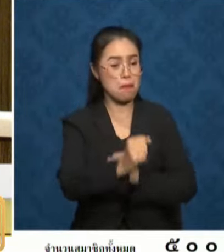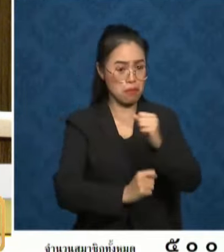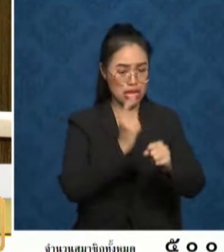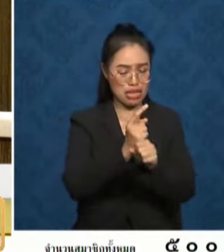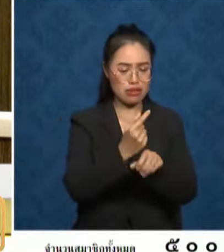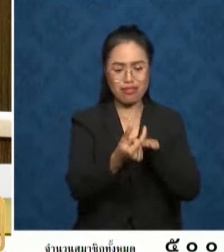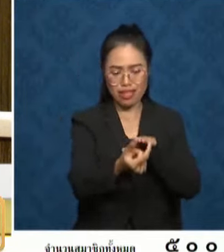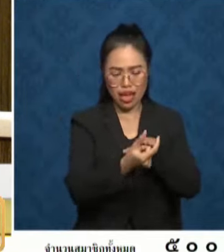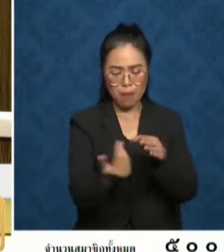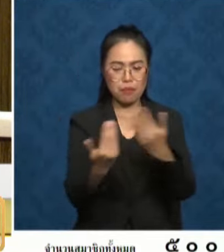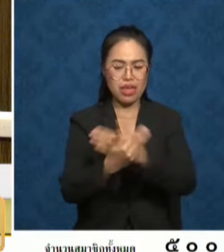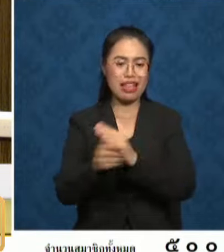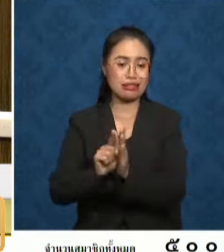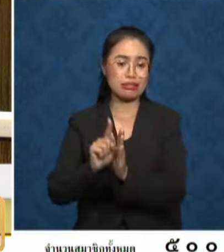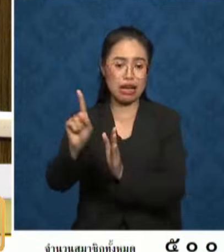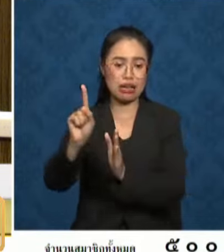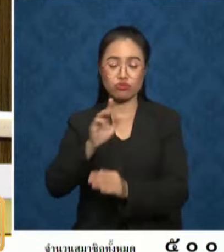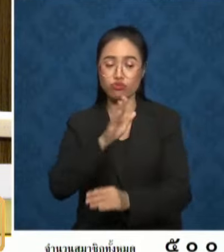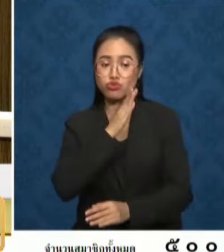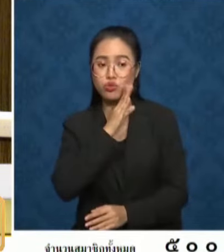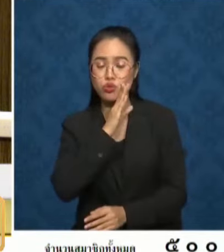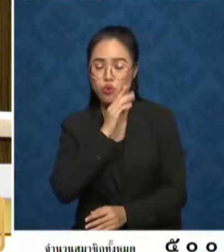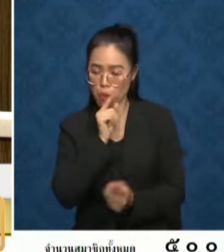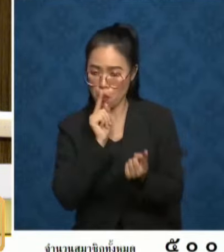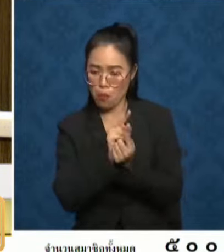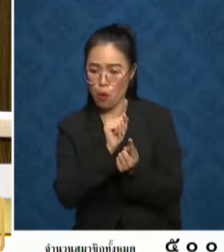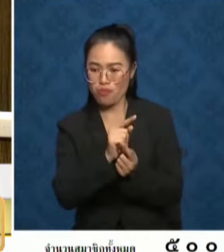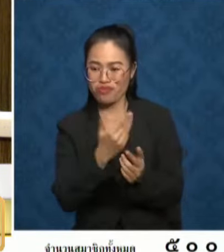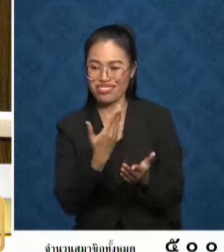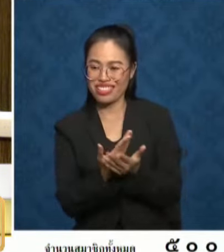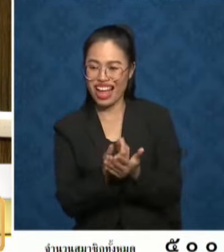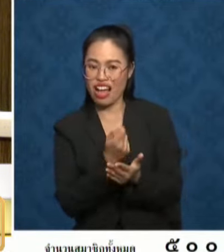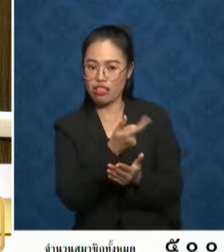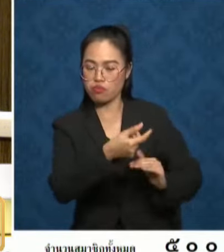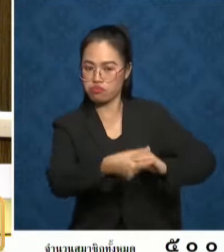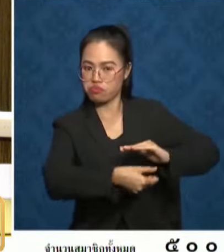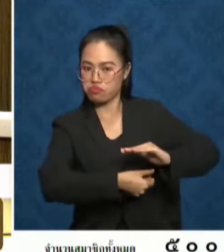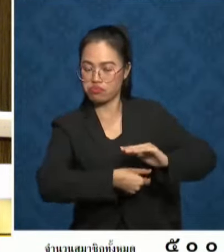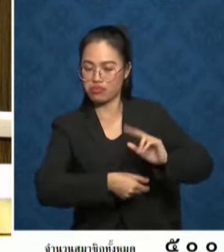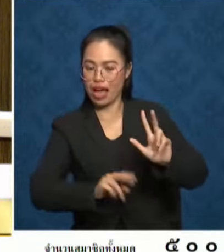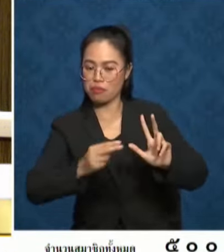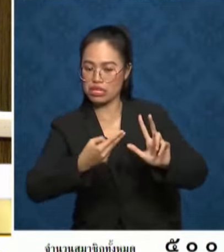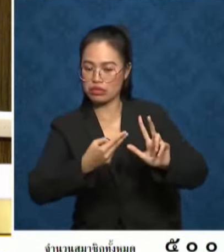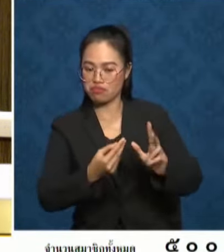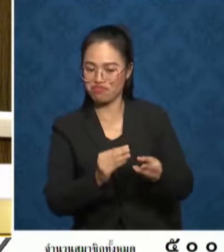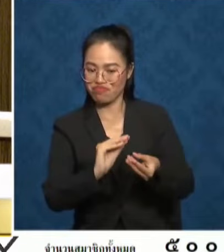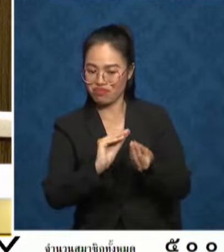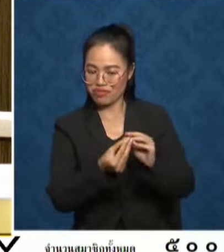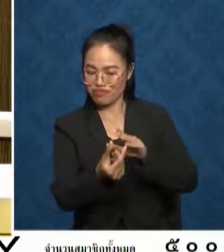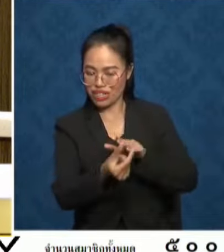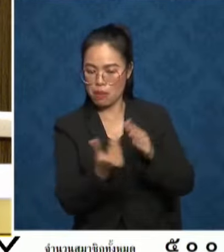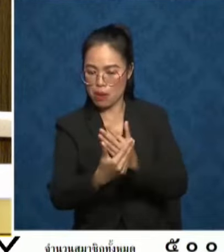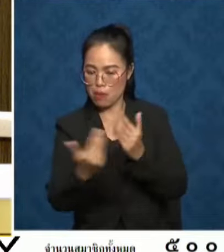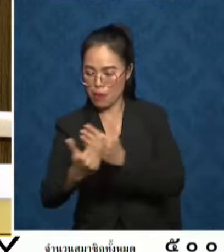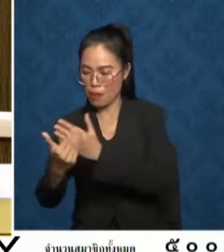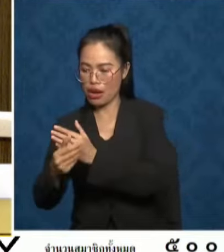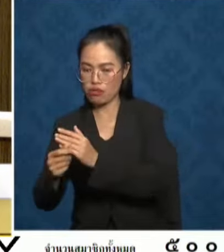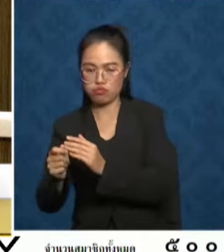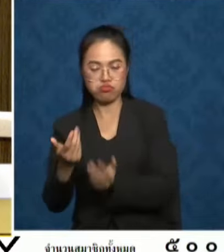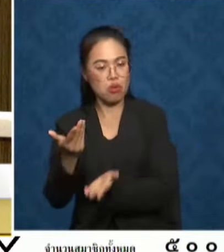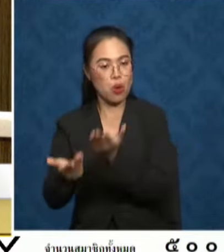เดียวแต่ถ้าเกิดท่านเสีย 30,000บาทท่านสลับสักปีละกี่ครั้งก็ได้ท่านไปตรวจสอบดูนะ